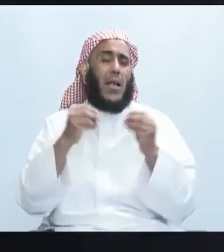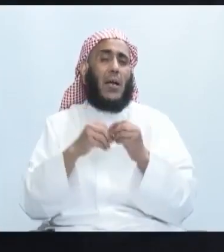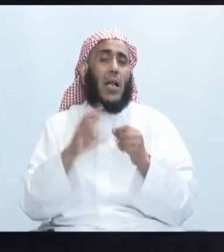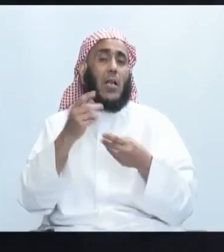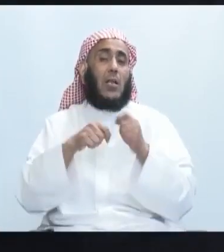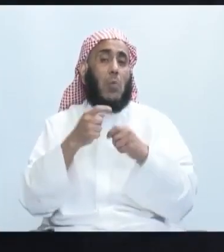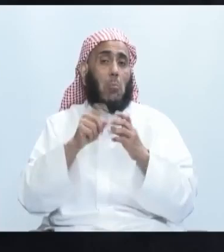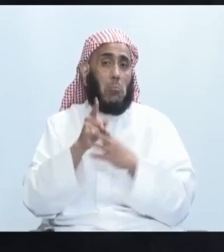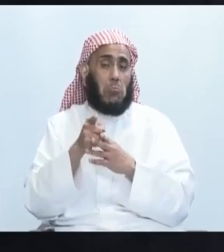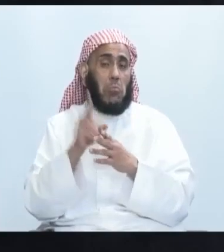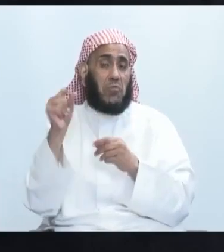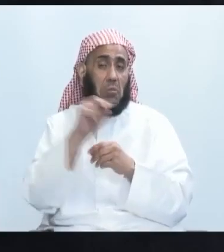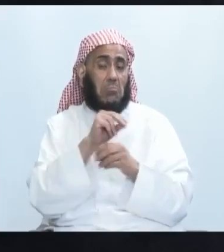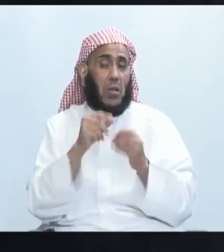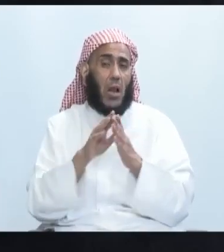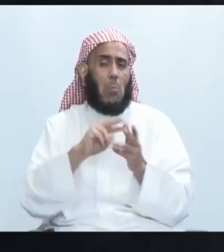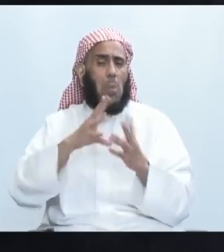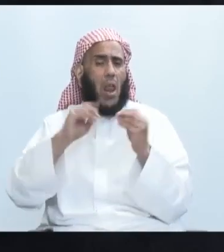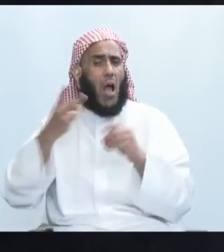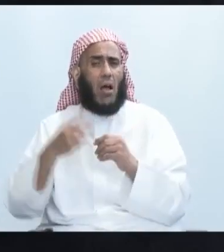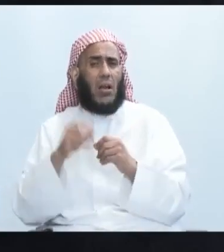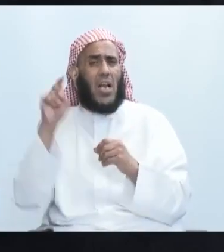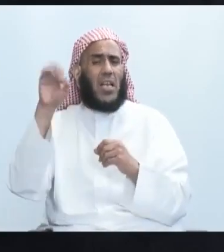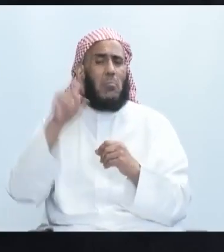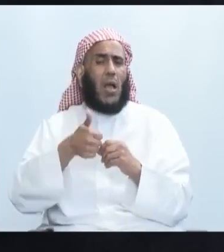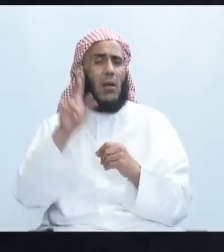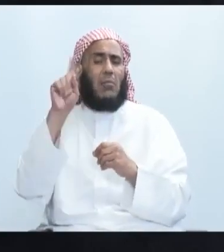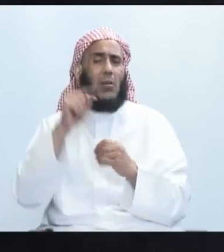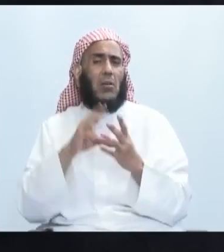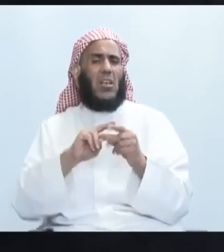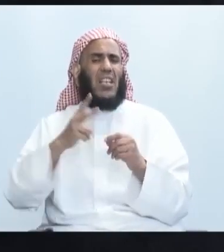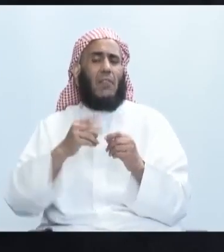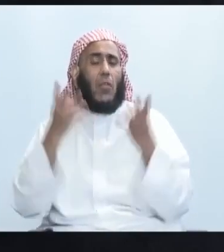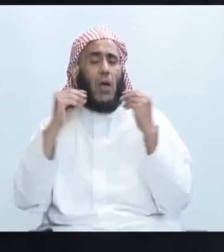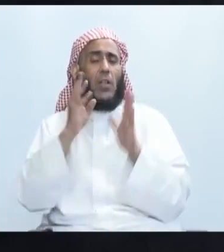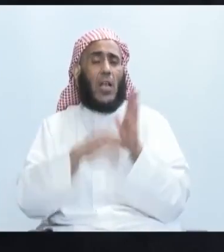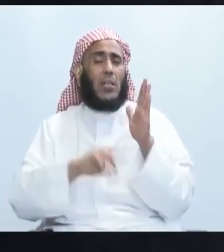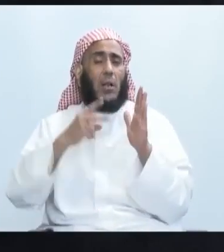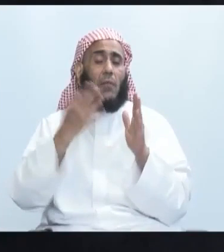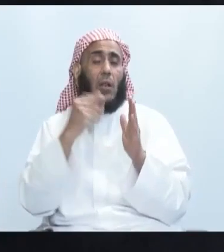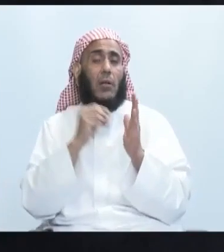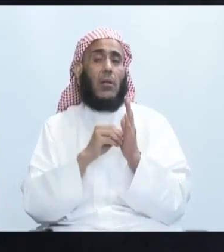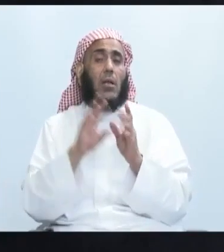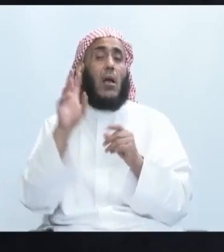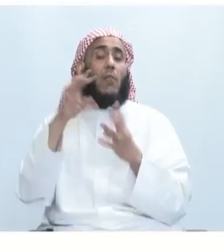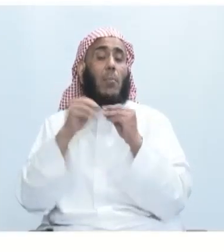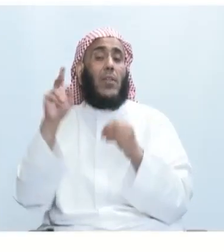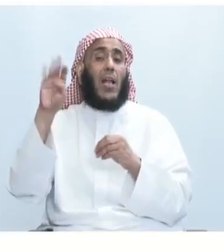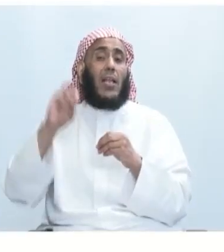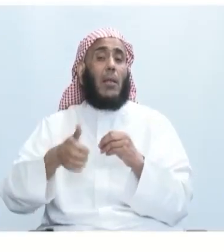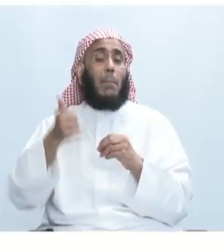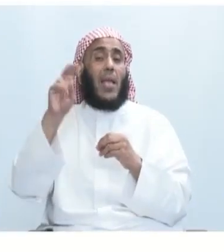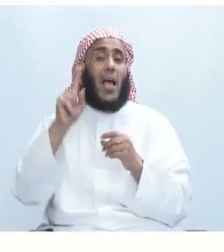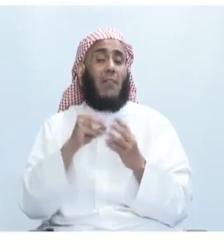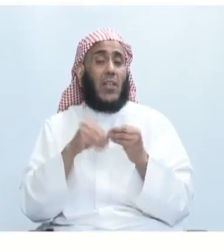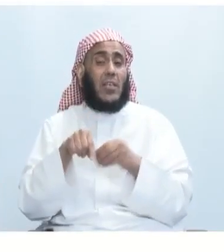الكيمياء معروفه وانما لها معنى اخر هنا قالوا اختلفت ثقافه الكاتب عن ثقافه القارئ فمعنى الكيمياء هنا في